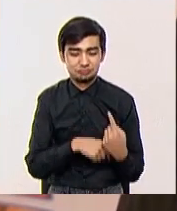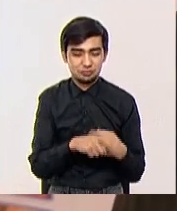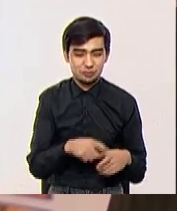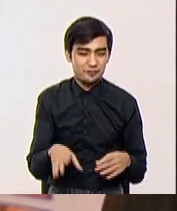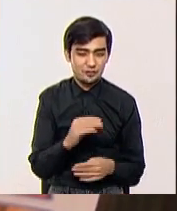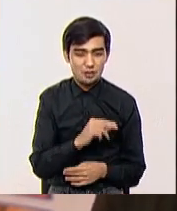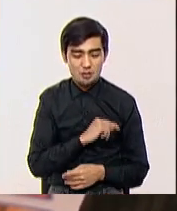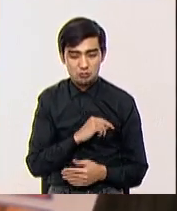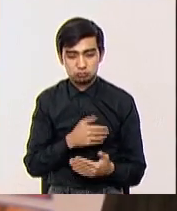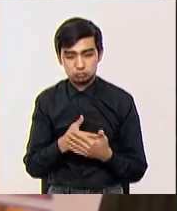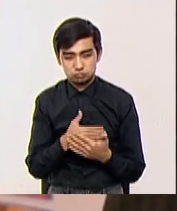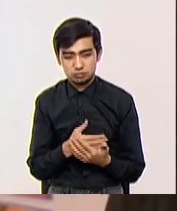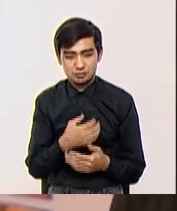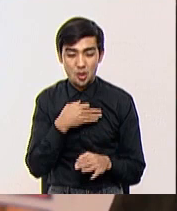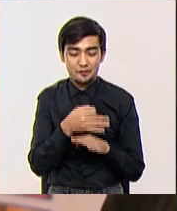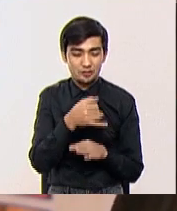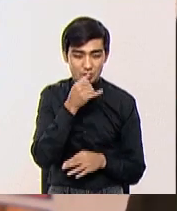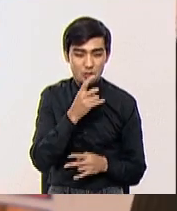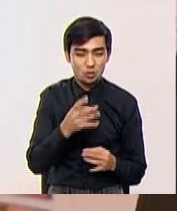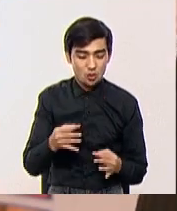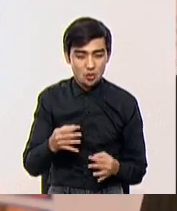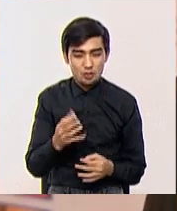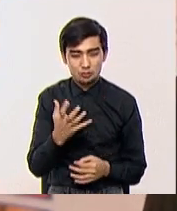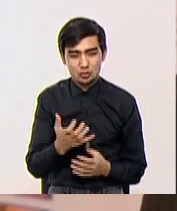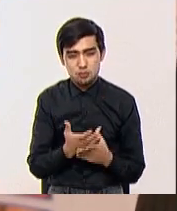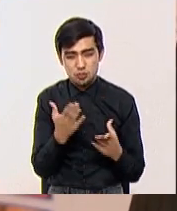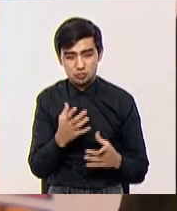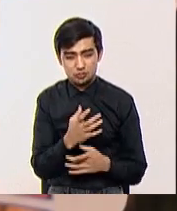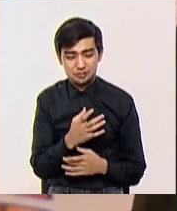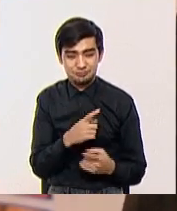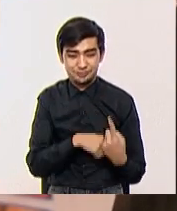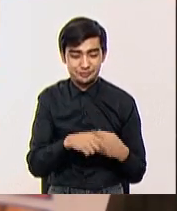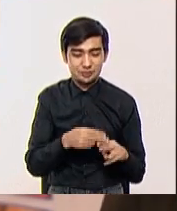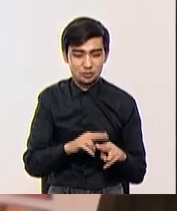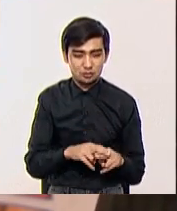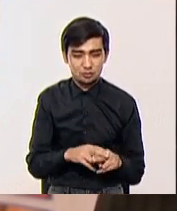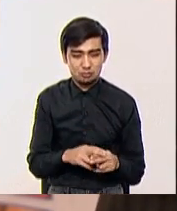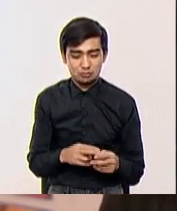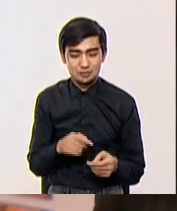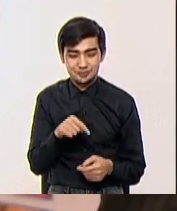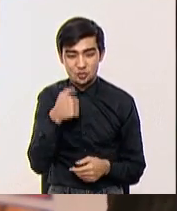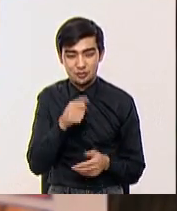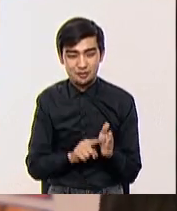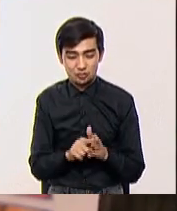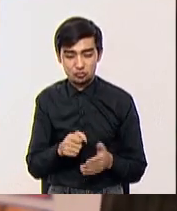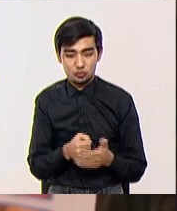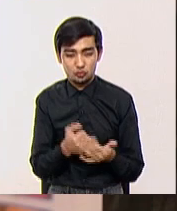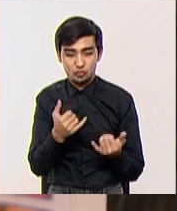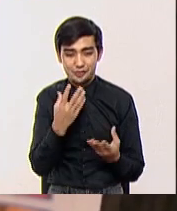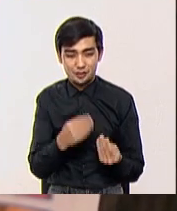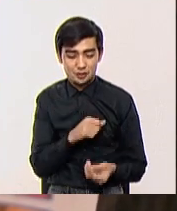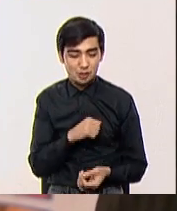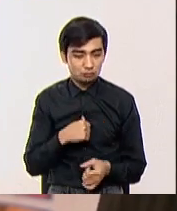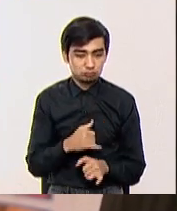жатыр деп айтуға айта алмаймыз. Дегенмен де 500-ден артығы тәуелсіздіктің алғашқы жылдарынан бастап күні бүгінге дейін өздерінің